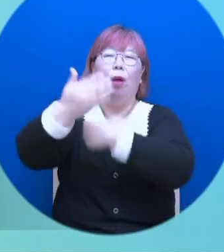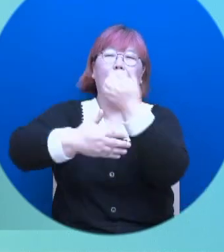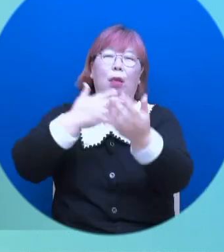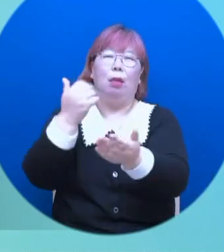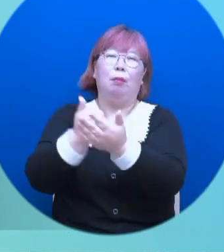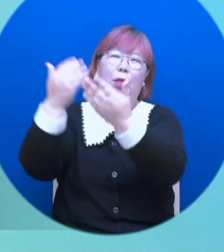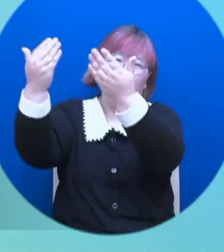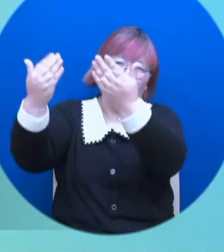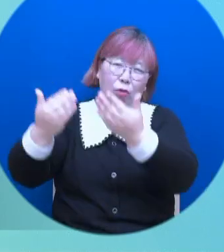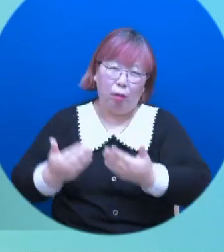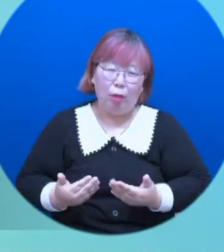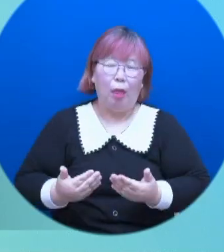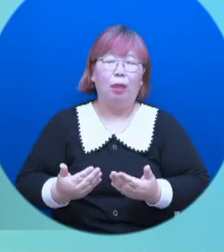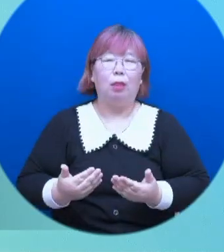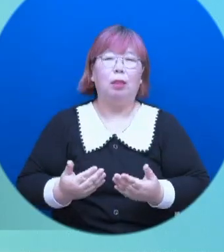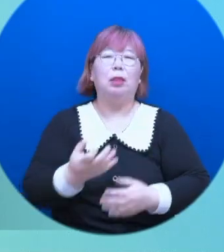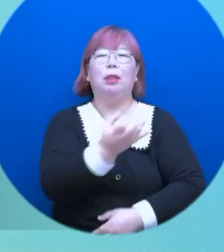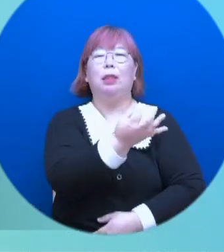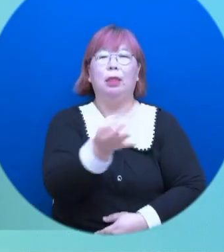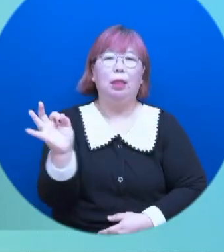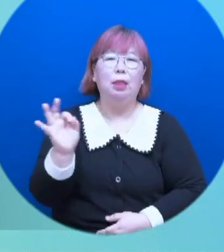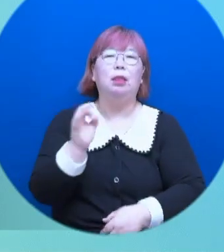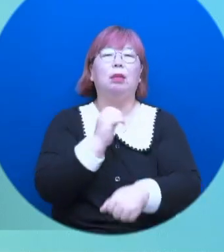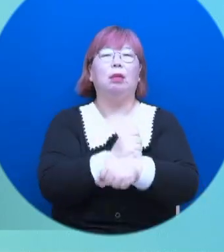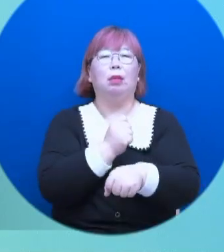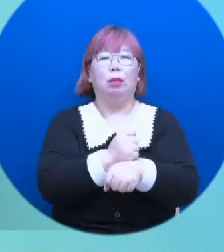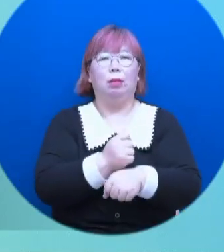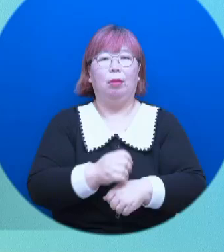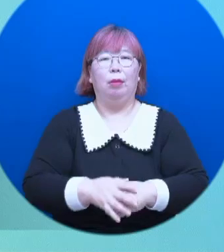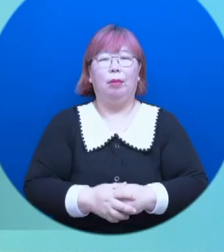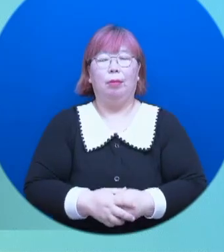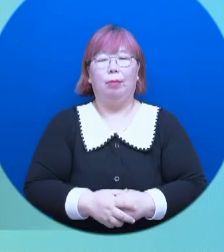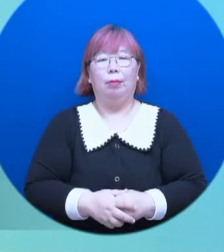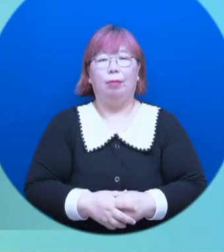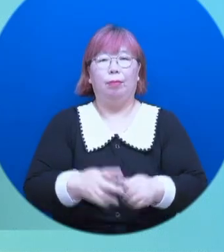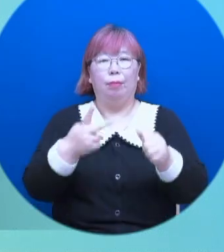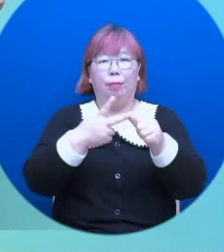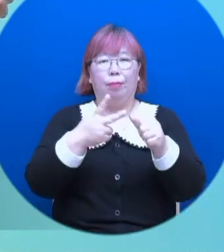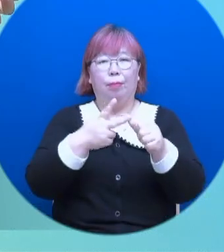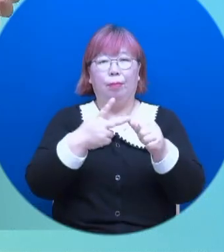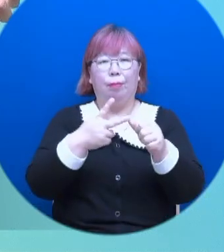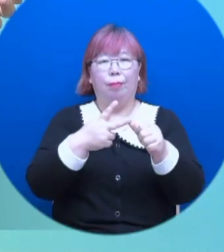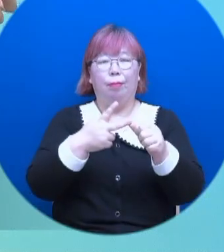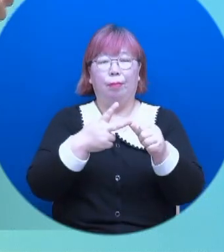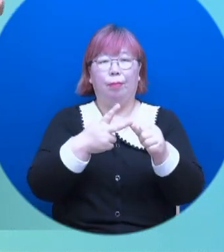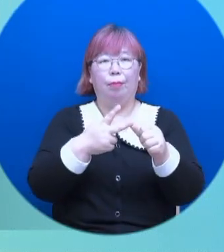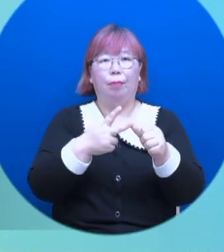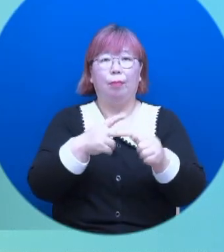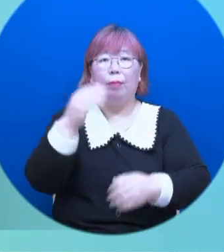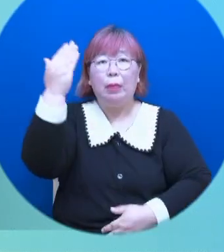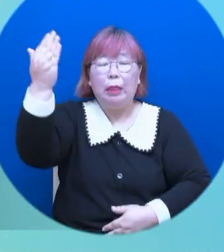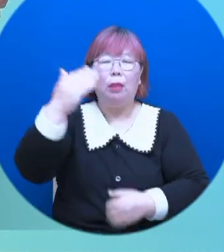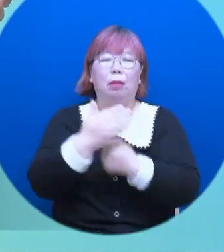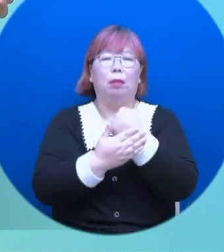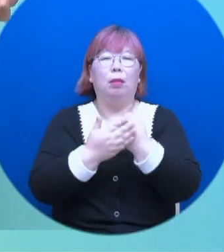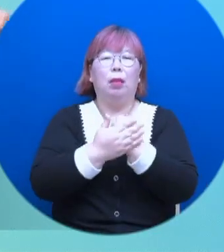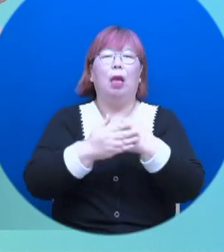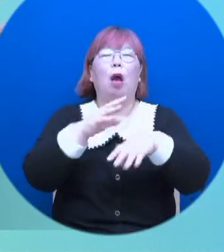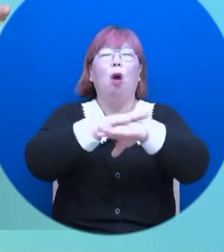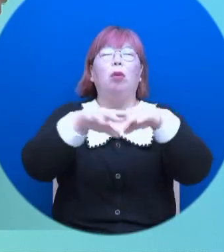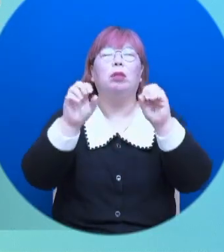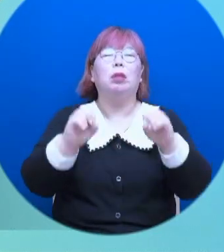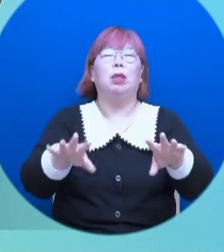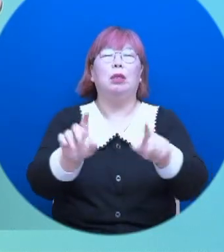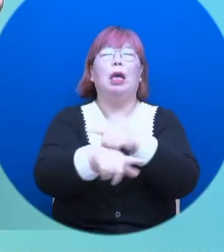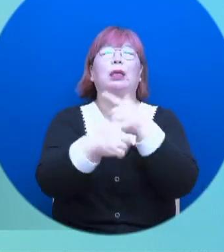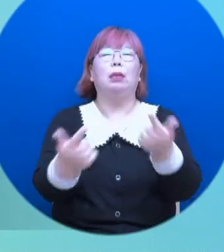하나님께서 주셨다라는 것을 인정하는 것입니다. 두 번째 무엇입니까? 그의 은혜가 헛되지